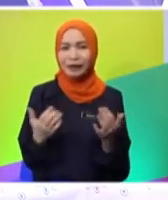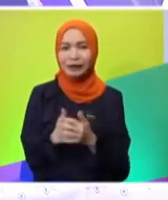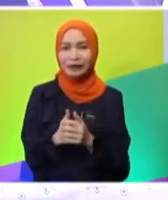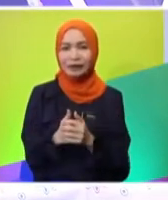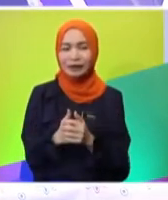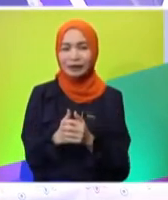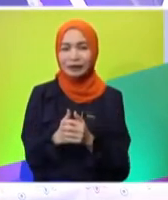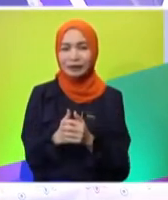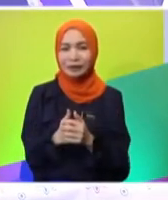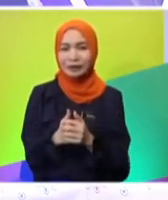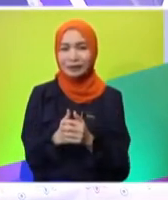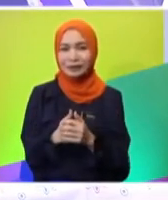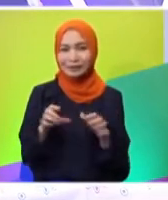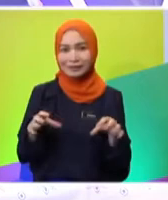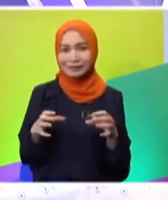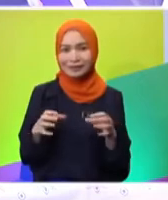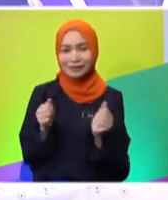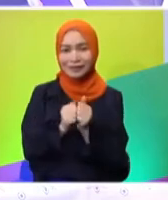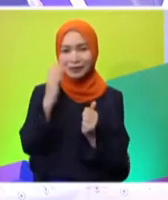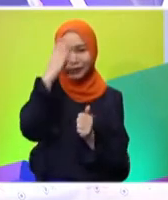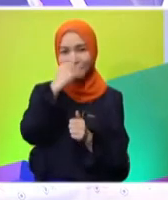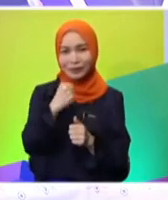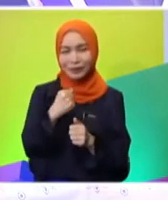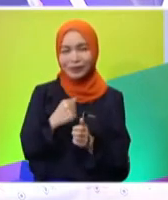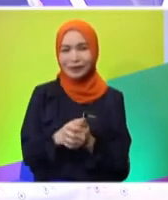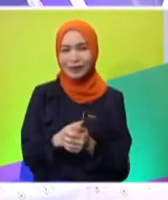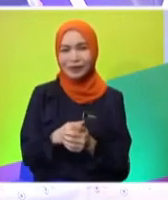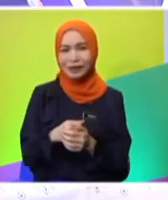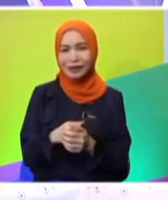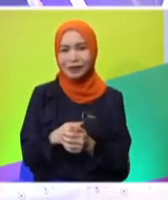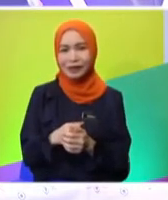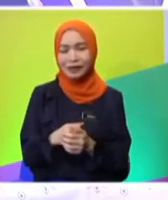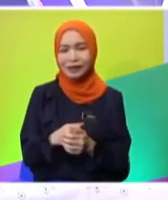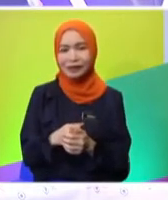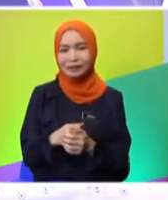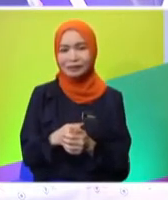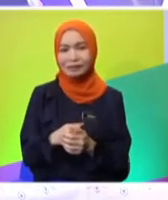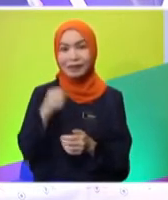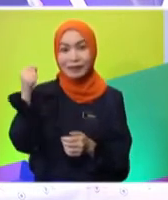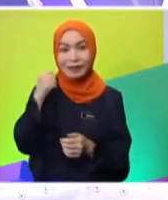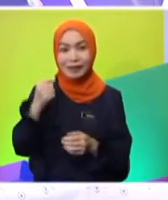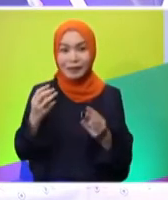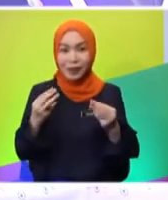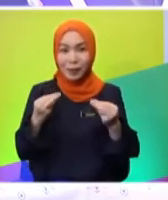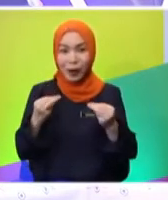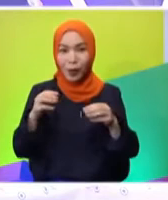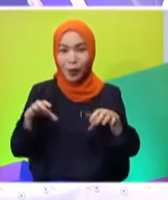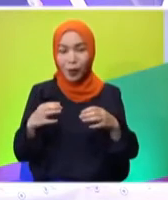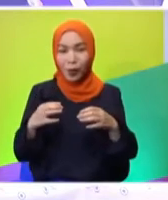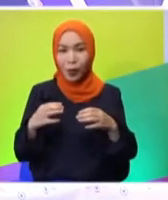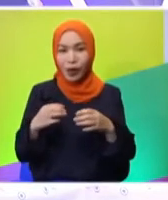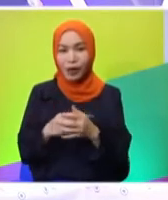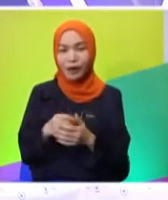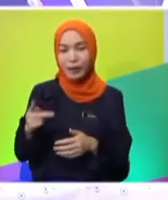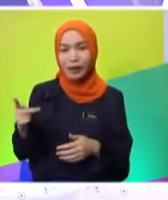akan menghasilkan murai ya Innova siapa saja sebuah Pikiran apa ini ingin maju ke depan ya berani juga ya untuk